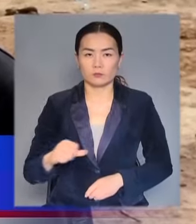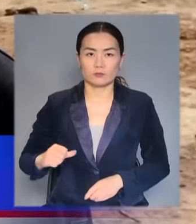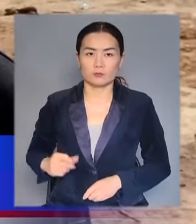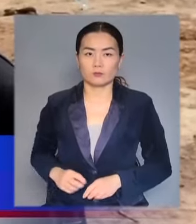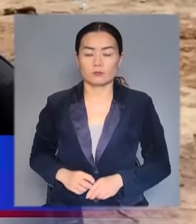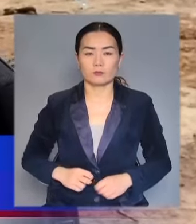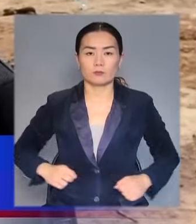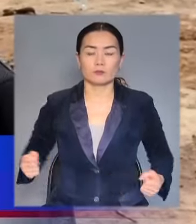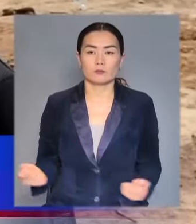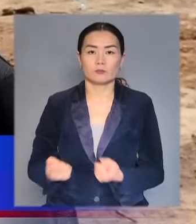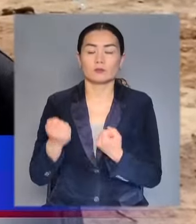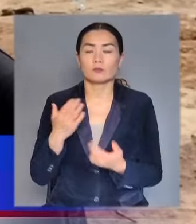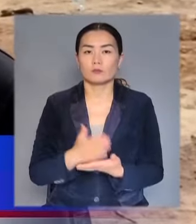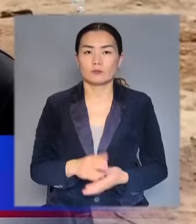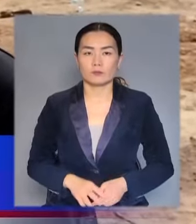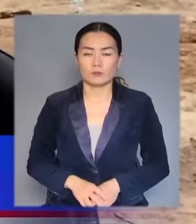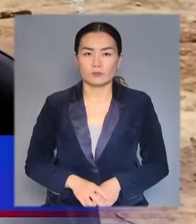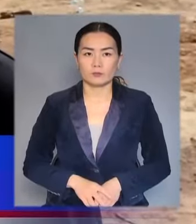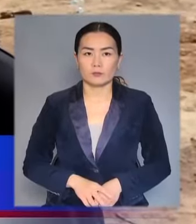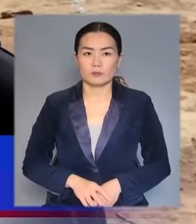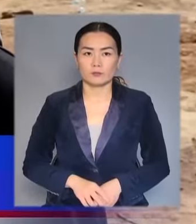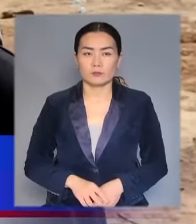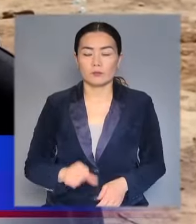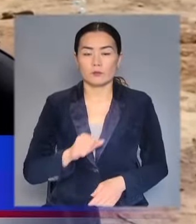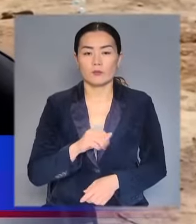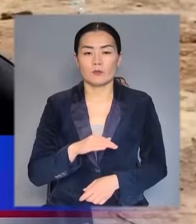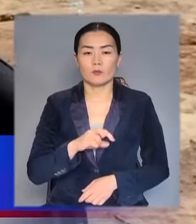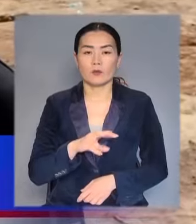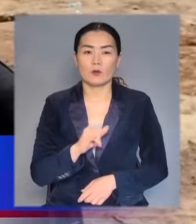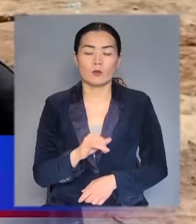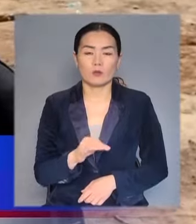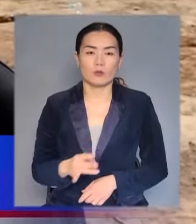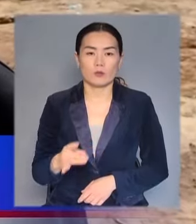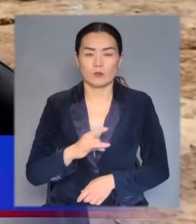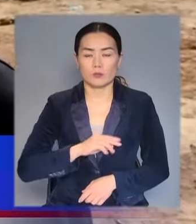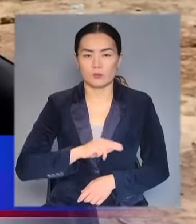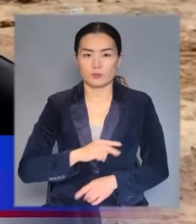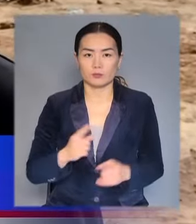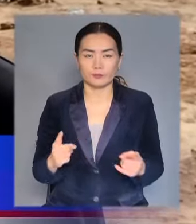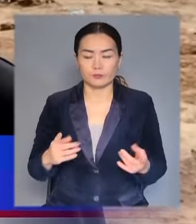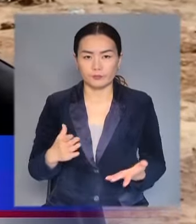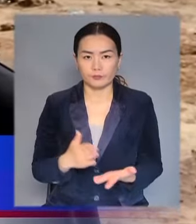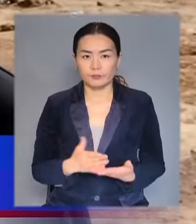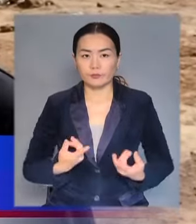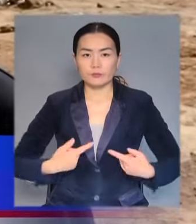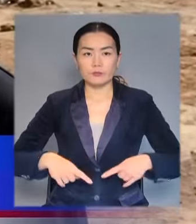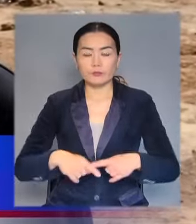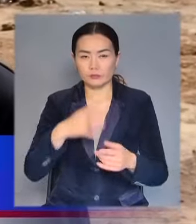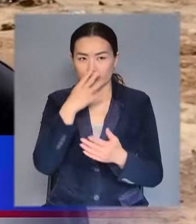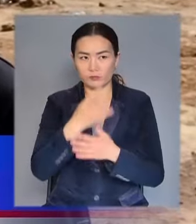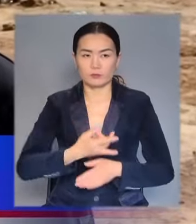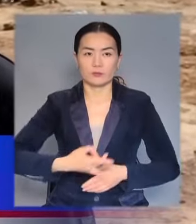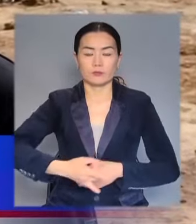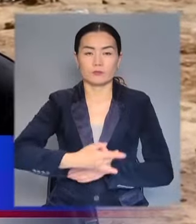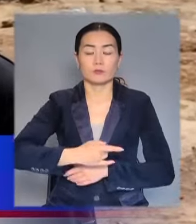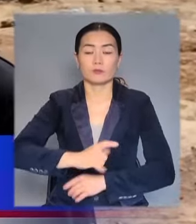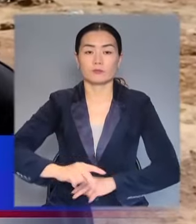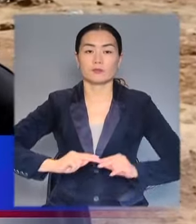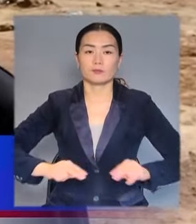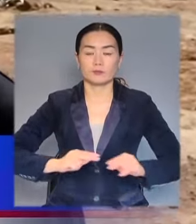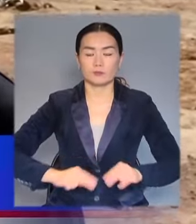өздерінің үлкен үлестерін қосып жатыр. Оның ішінде Атырау өңірінің алар орны өте ерекше. Мен Атырау